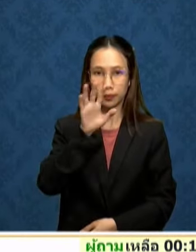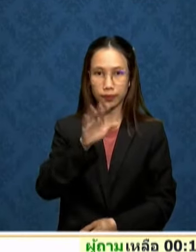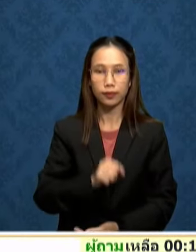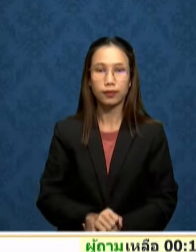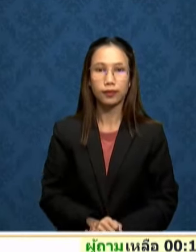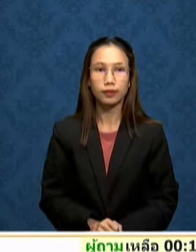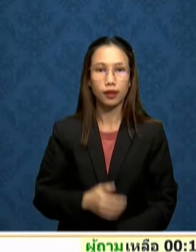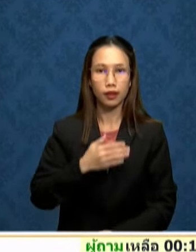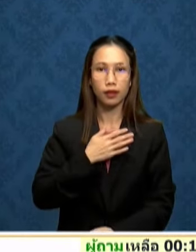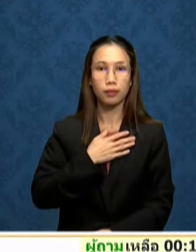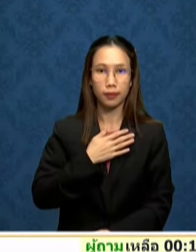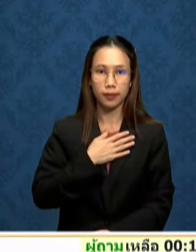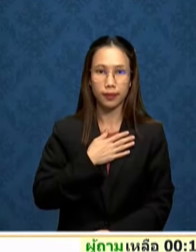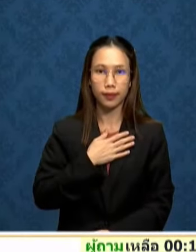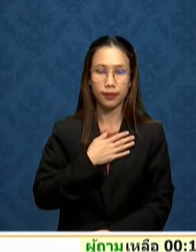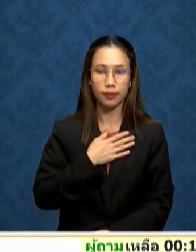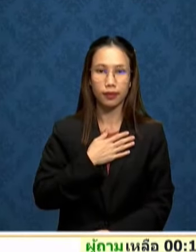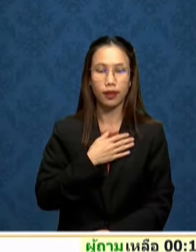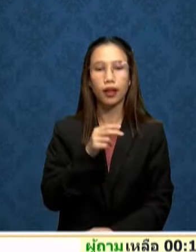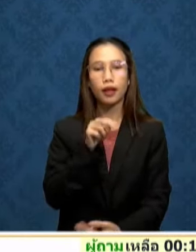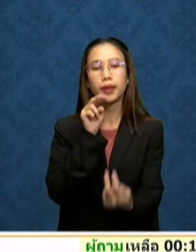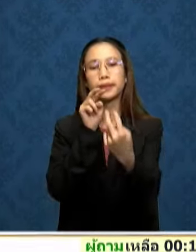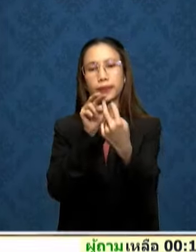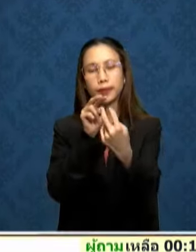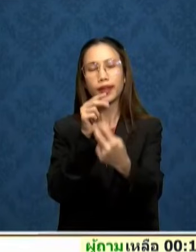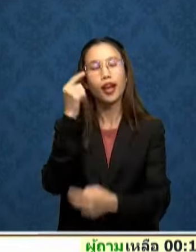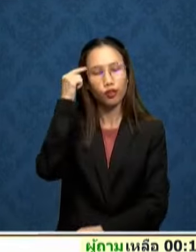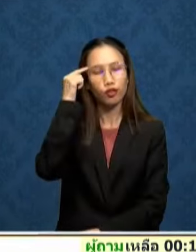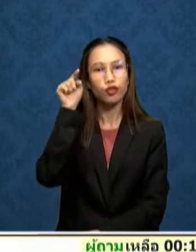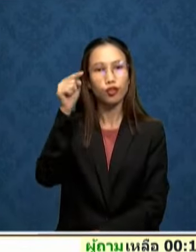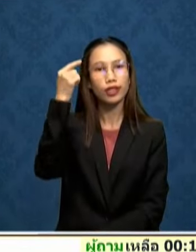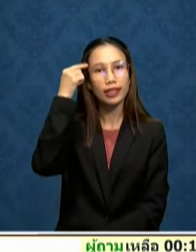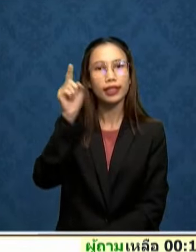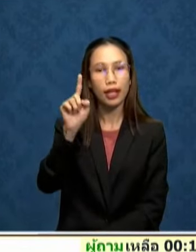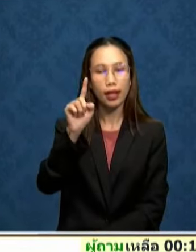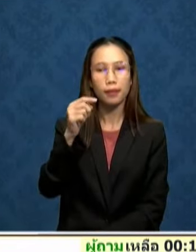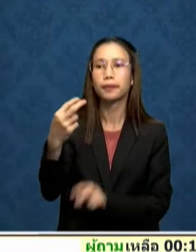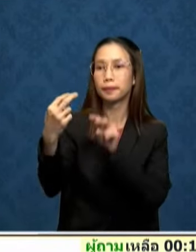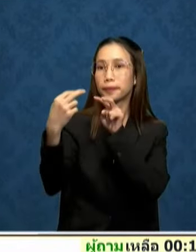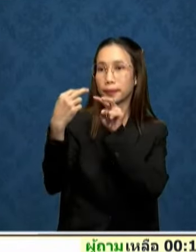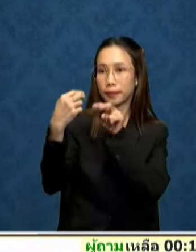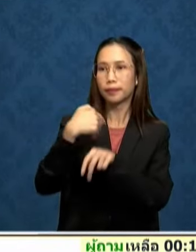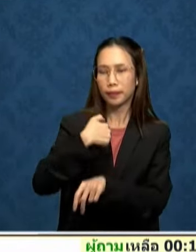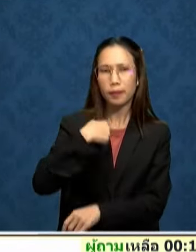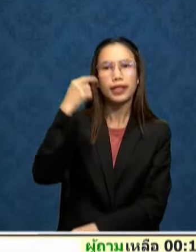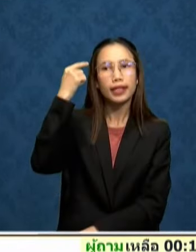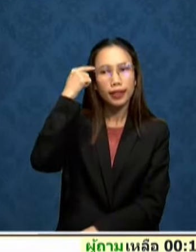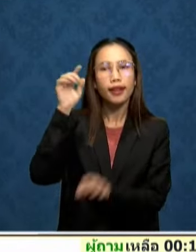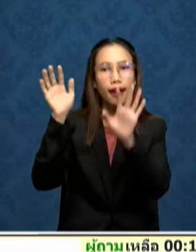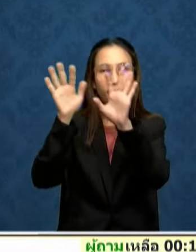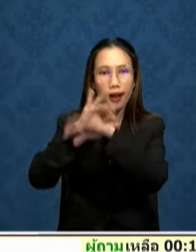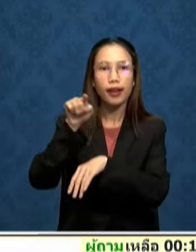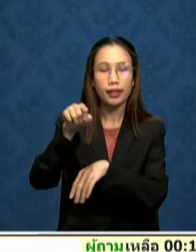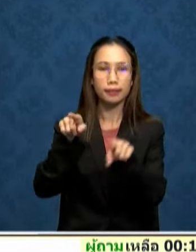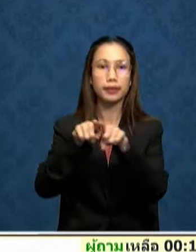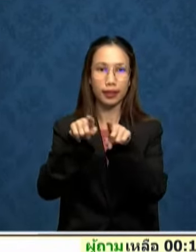าผมเนี่ยจริงๆมองตาท่านผมก็รู้ว่าท่านคิดยังไงท่านมองตาผมท่านก็รู้ว่าผมเนี่ยก็คิดคล้ายๆกับท่านเห